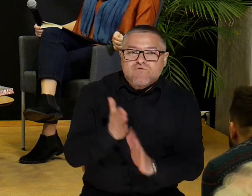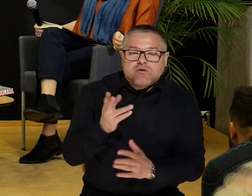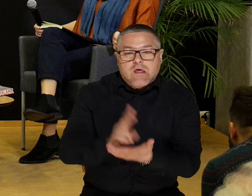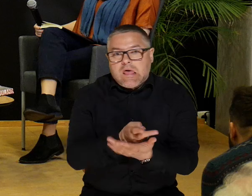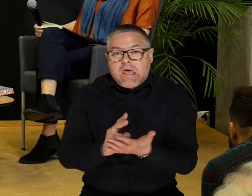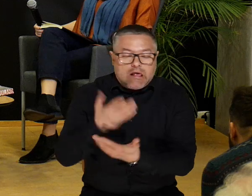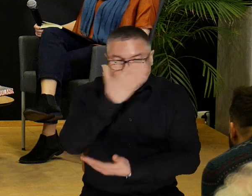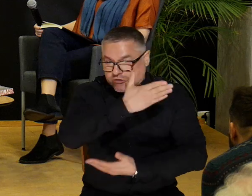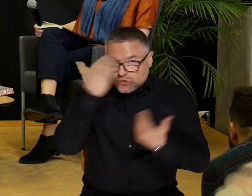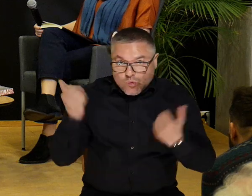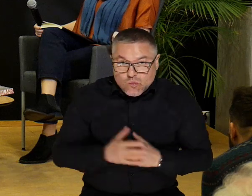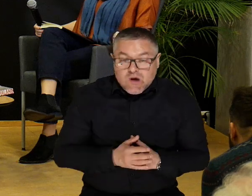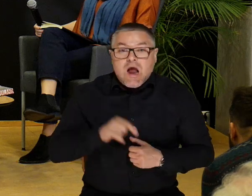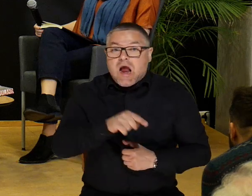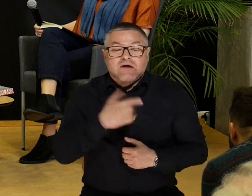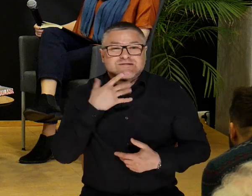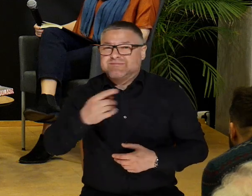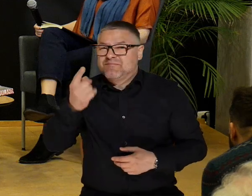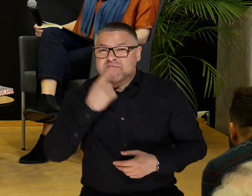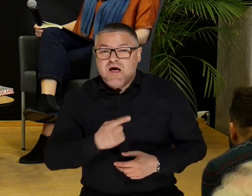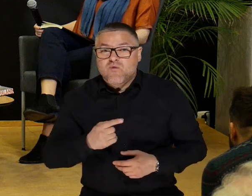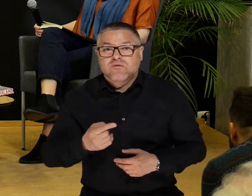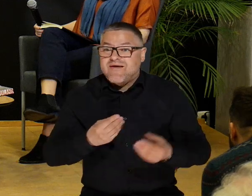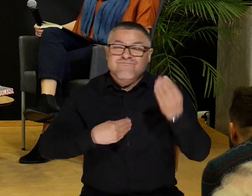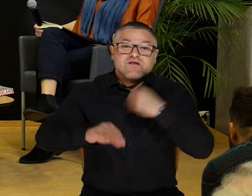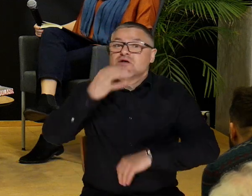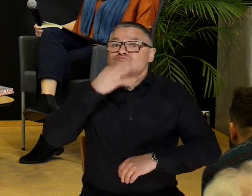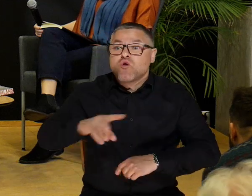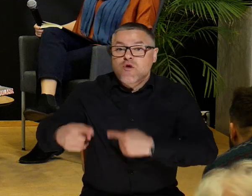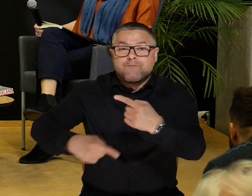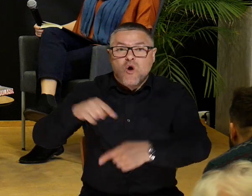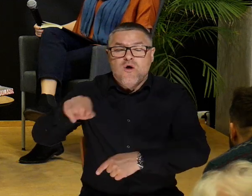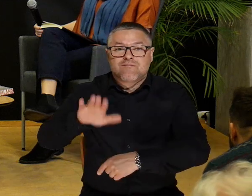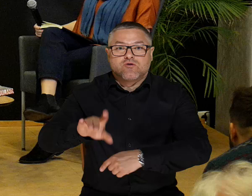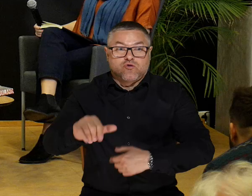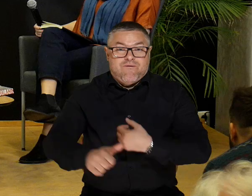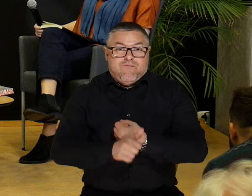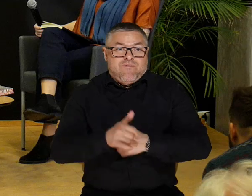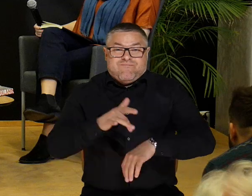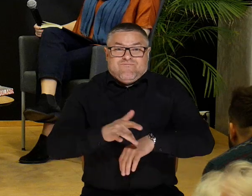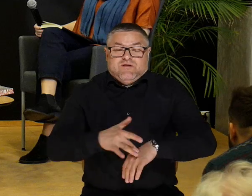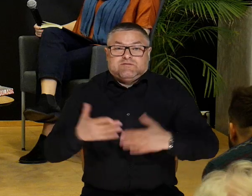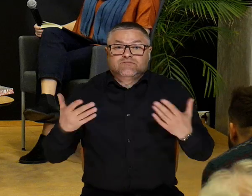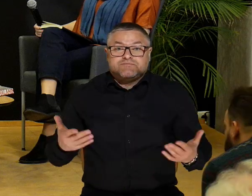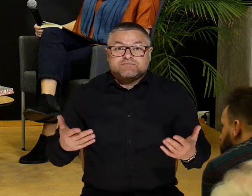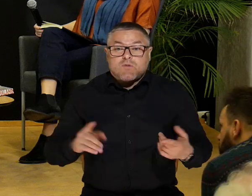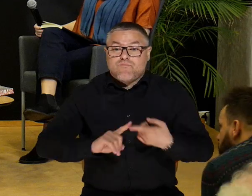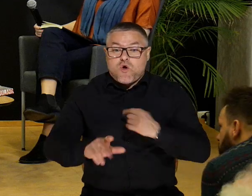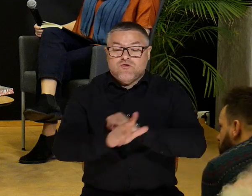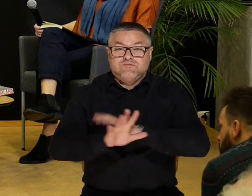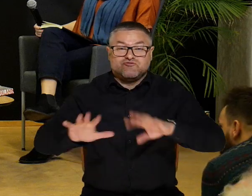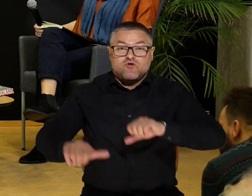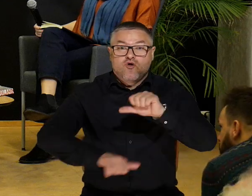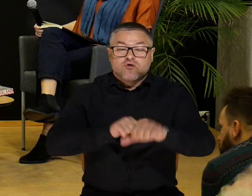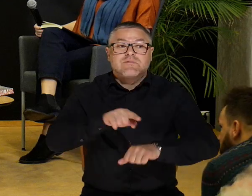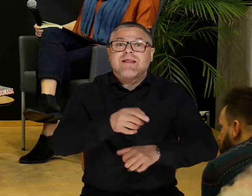bardzo dużo, ale jest stosunkowo więcej w najmłodszym pokoleniu. I on mówił, że może to wynika właśnie z faktu, że po 89 roku